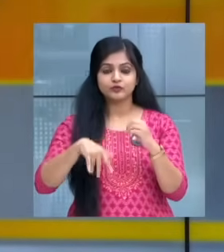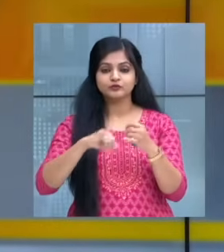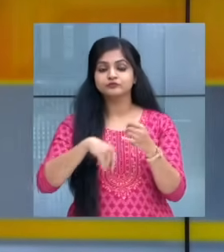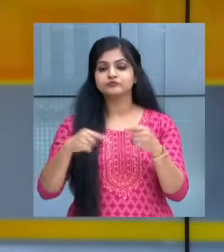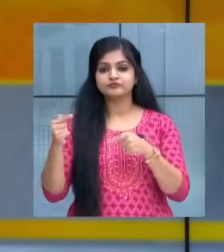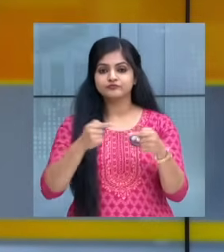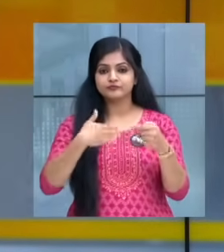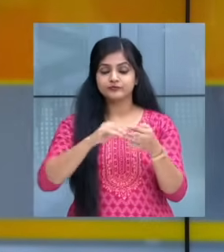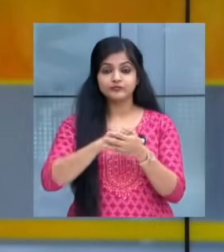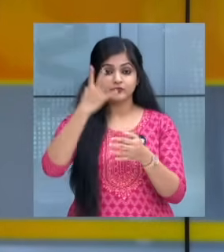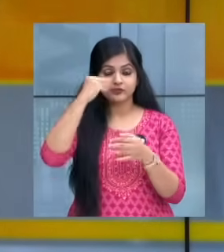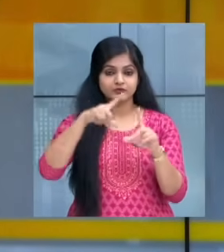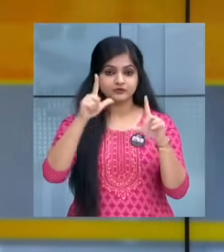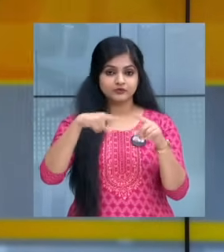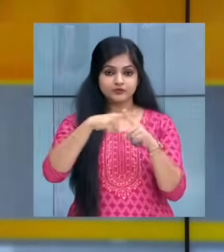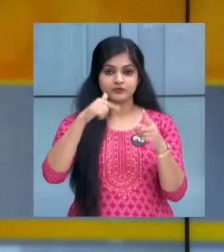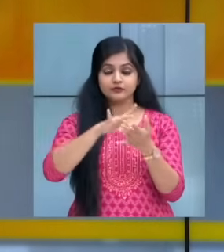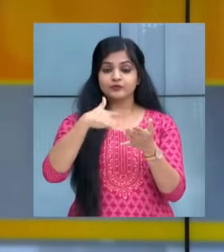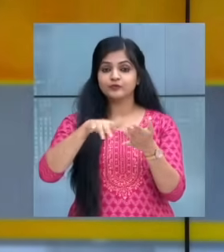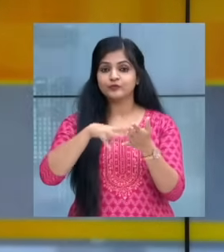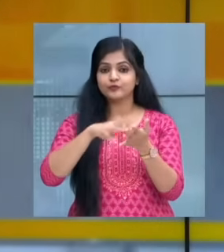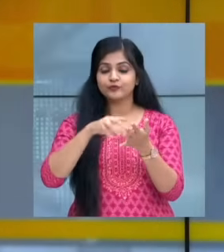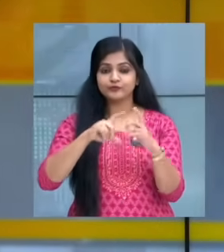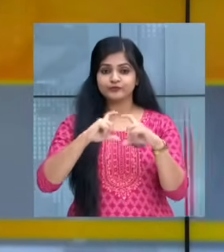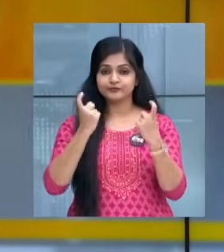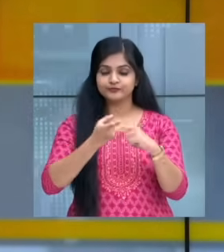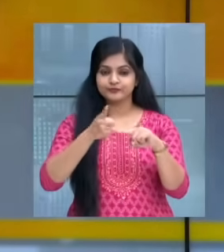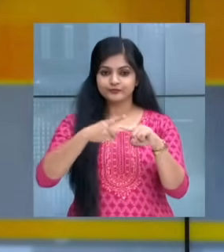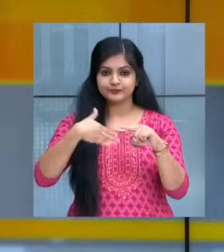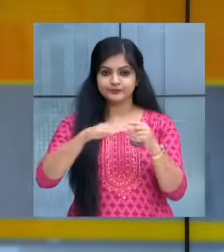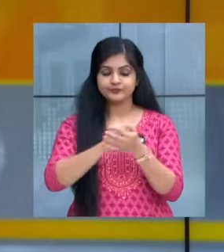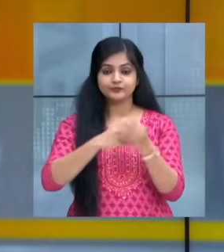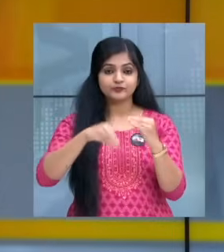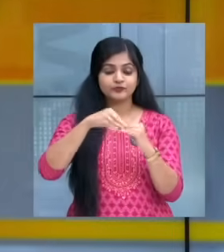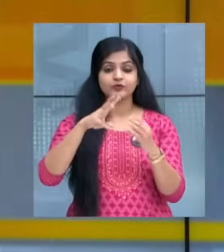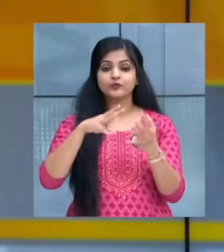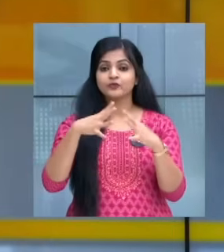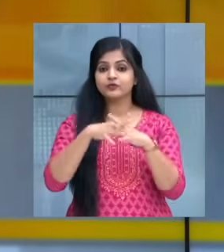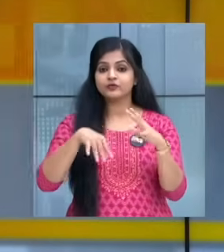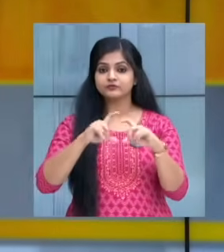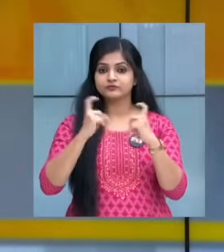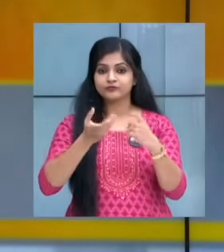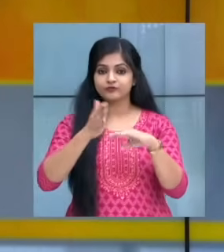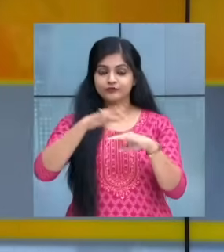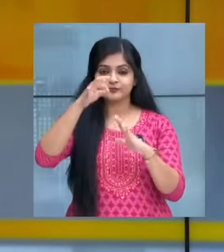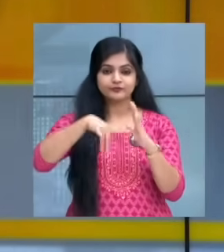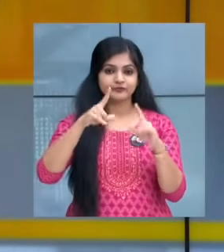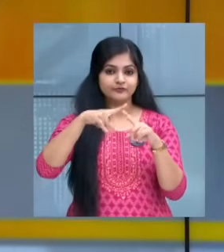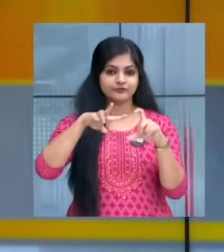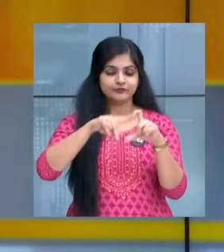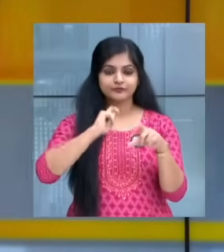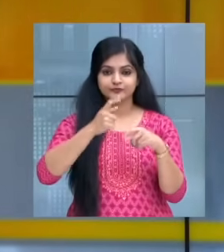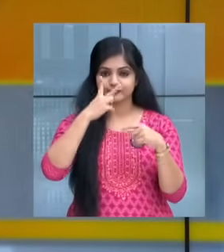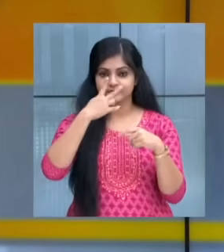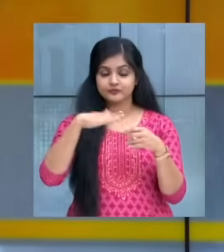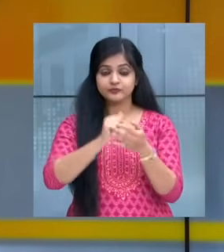സൂപ്പർ പോരാട്ടം രാത്രി 7:30 മുംബൈ വാങ്കഡെ സ്റ്റേഡിയത്തിലാണ് മത്സരം. ശ്രീനാഥ് ചന്ദ്രൻ വാങ്കഡെ സ്റ്റേഡിയത്തിൽ നിന്ന് തത്സമയ വിവരങ്ങളുമായി. ശ്രീനാഥ്, ഒരു സൂപ്പർ